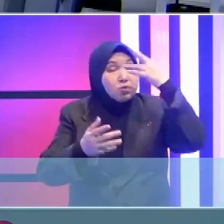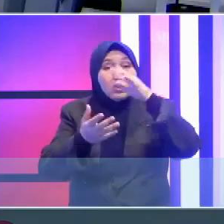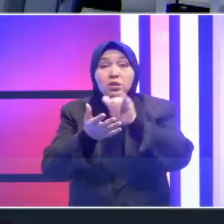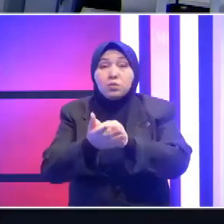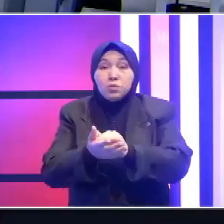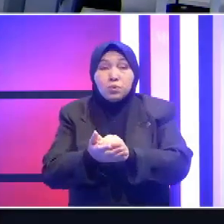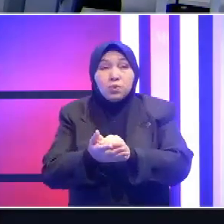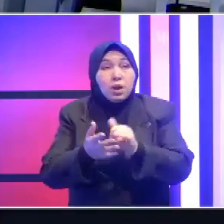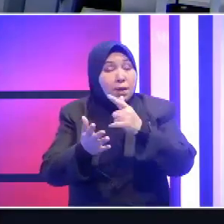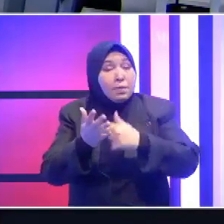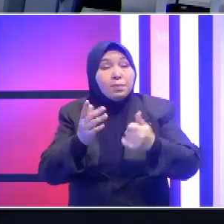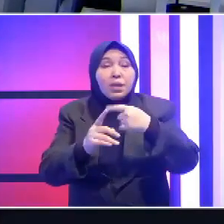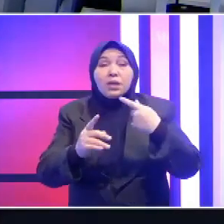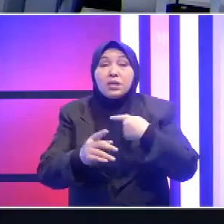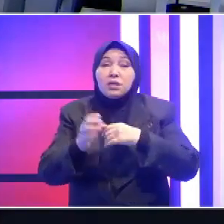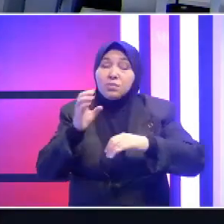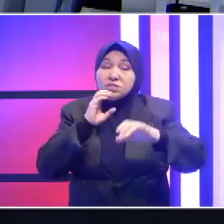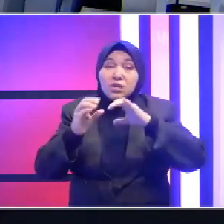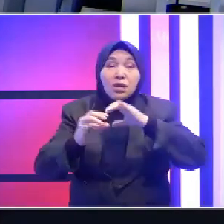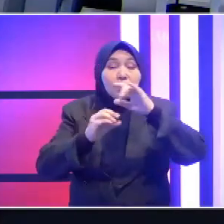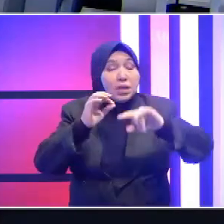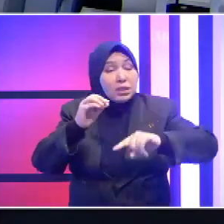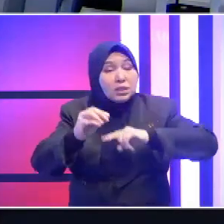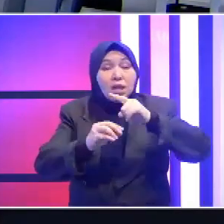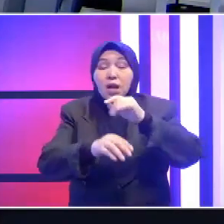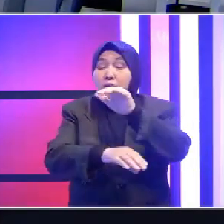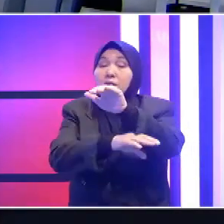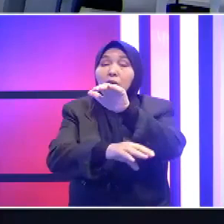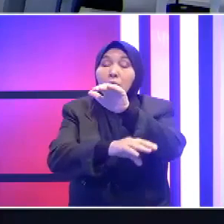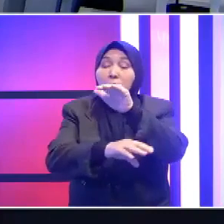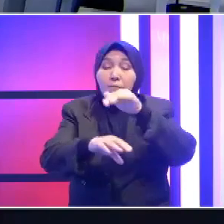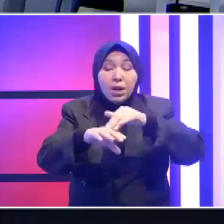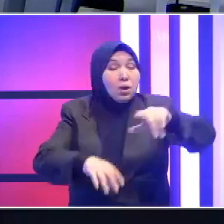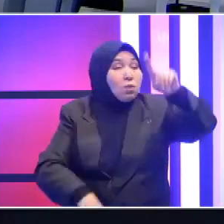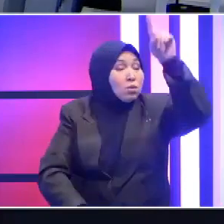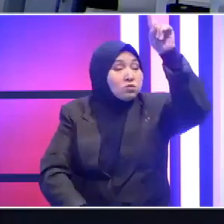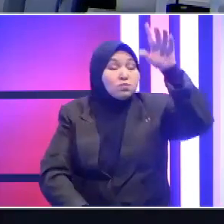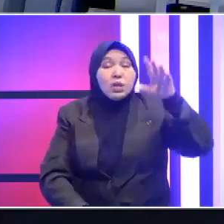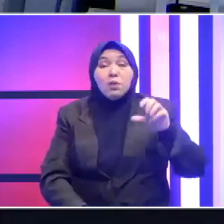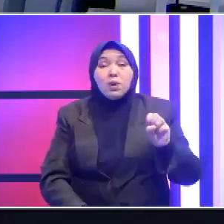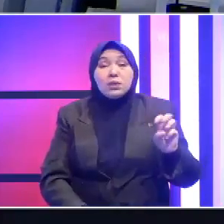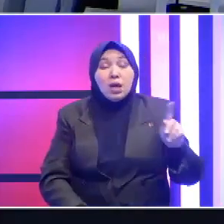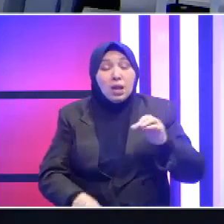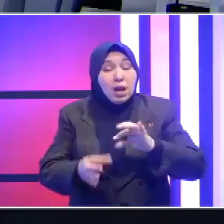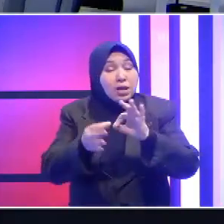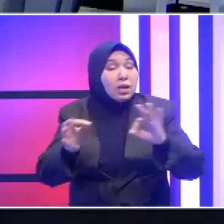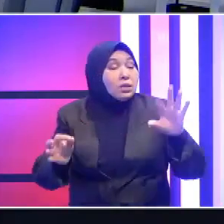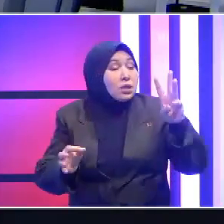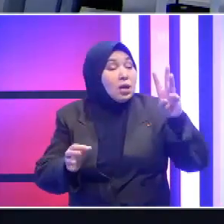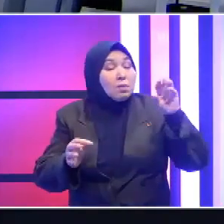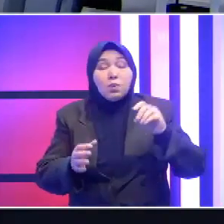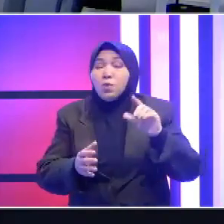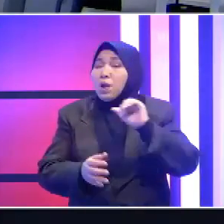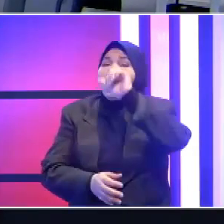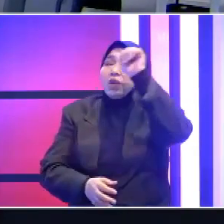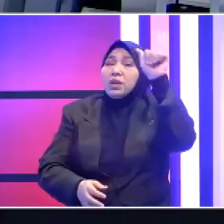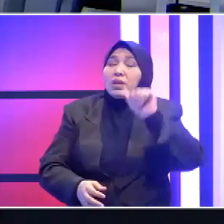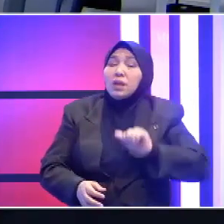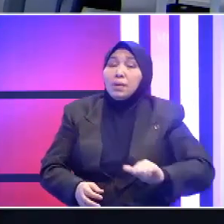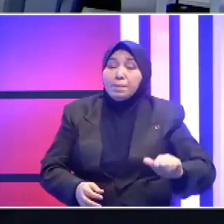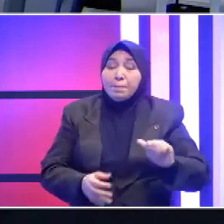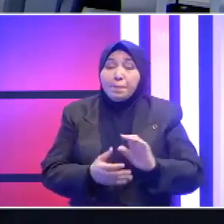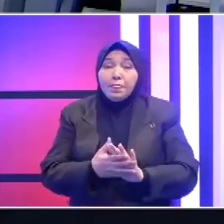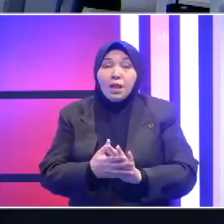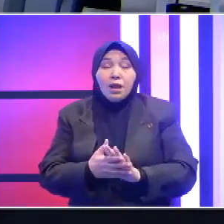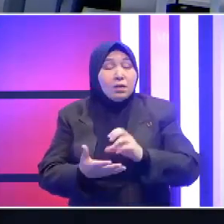apabila kita bercakap tentang bercakap tentang dakwah ya kepada AllAh subhana wa taala Ayo yang ke-60 dan apel Jul